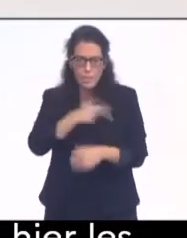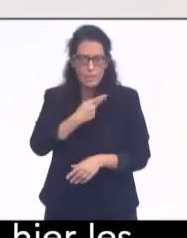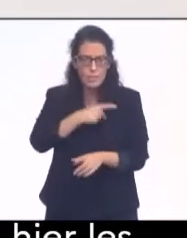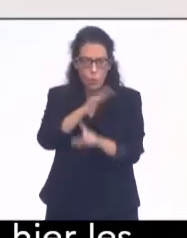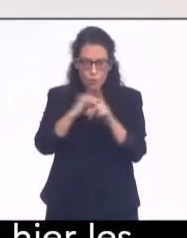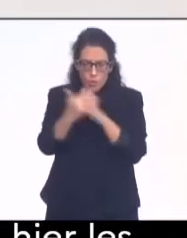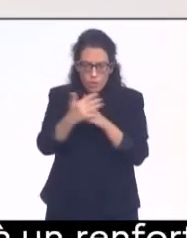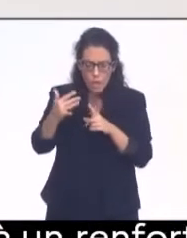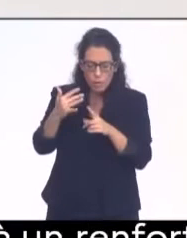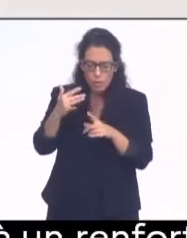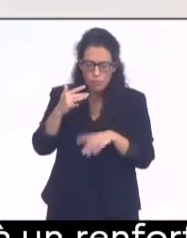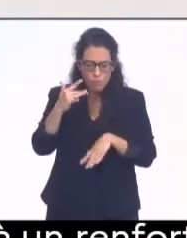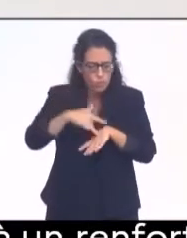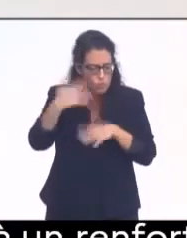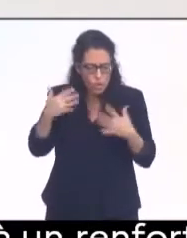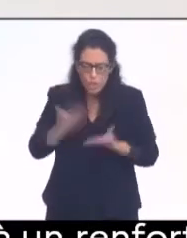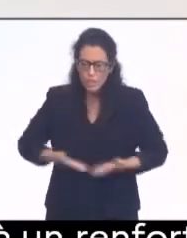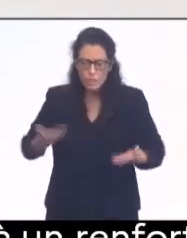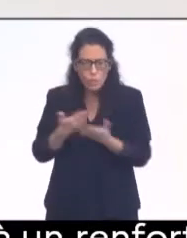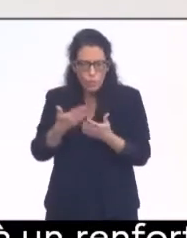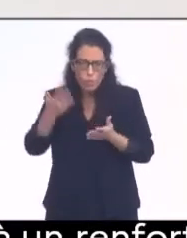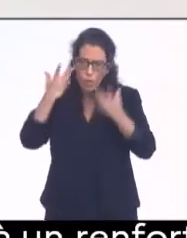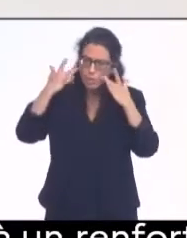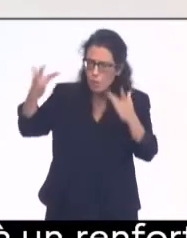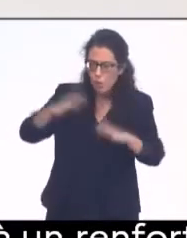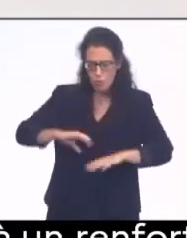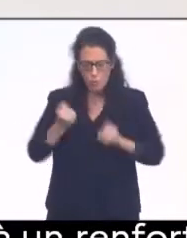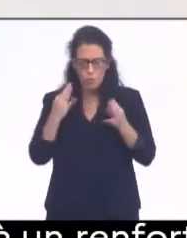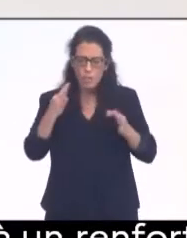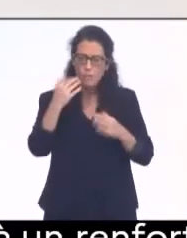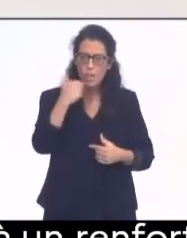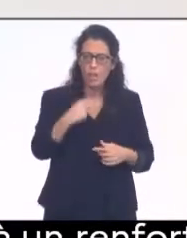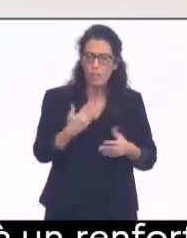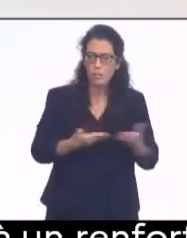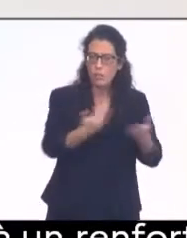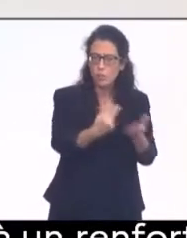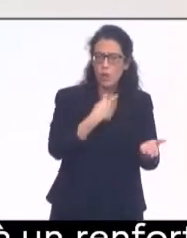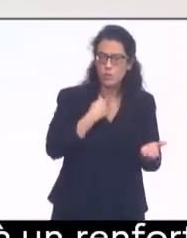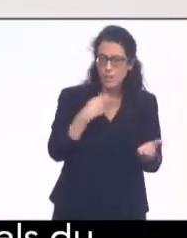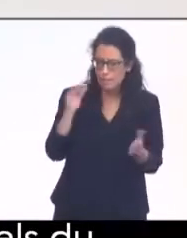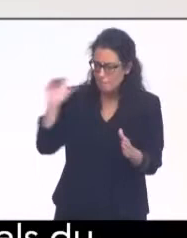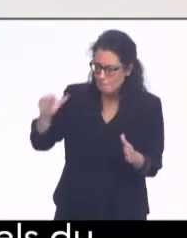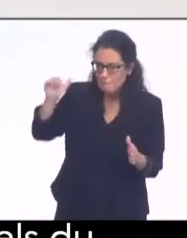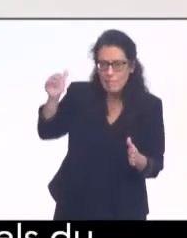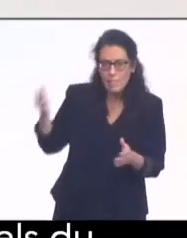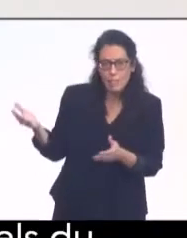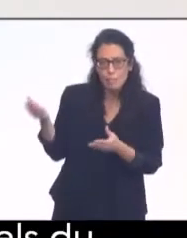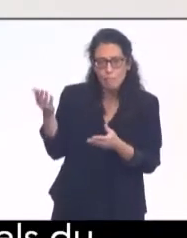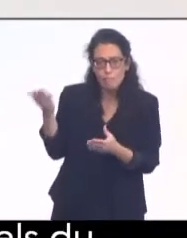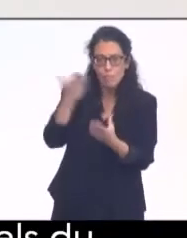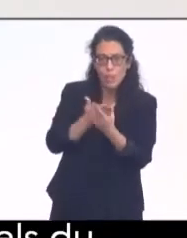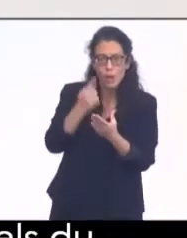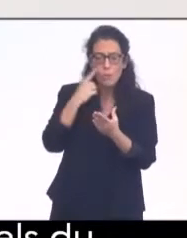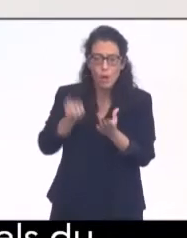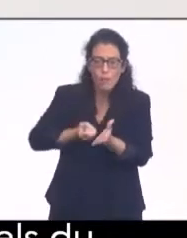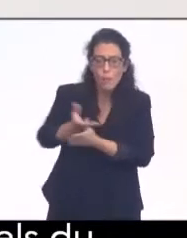l'habitude des situations de handicap, donc faire une communication plus large et beaucoup plus ouverte aussi sur les métiers du handicap. Donc,